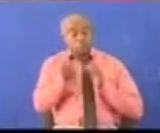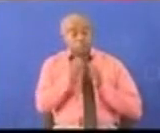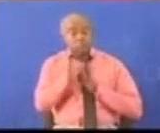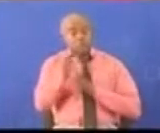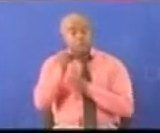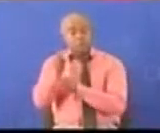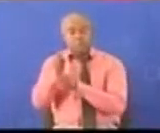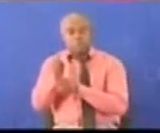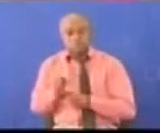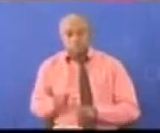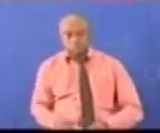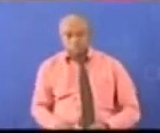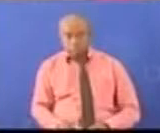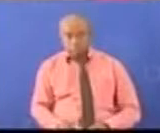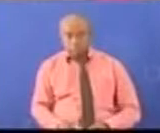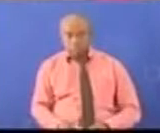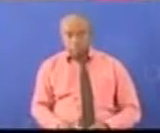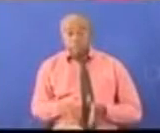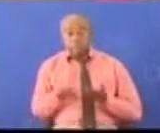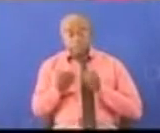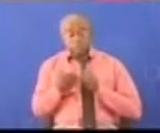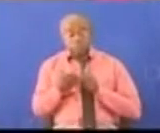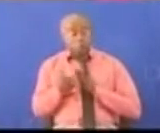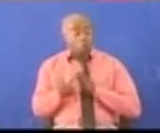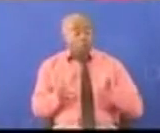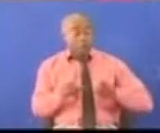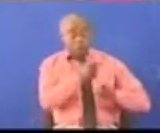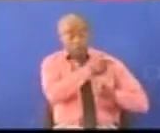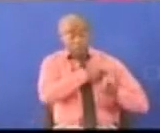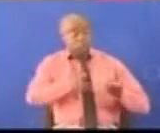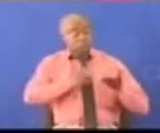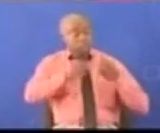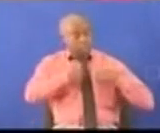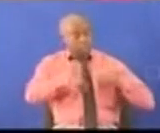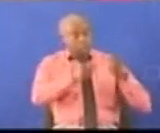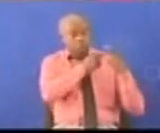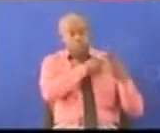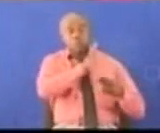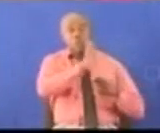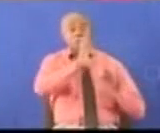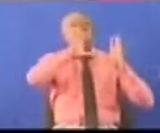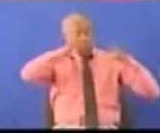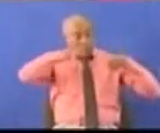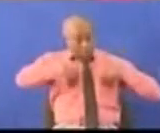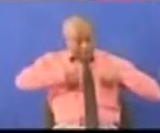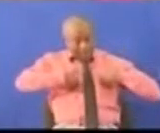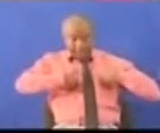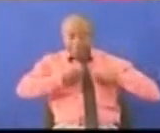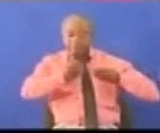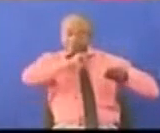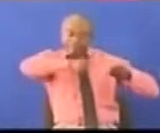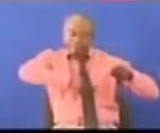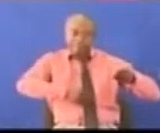bajeti, ambapo sasa kwa upande wake kwa kweli ameshatekeleza wajibu wake, amekubaliana nasi